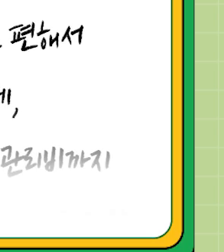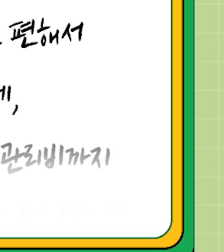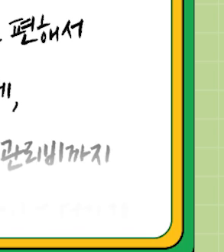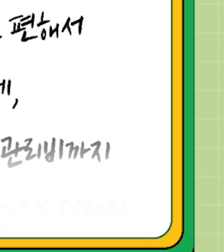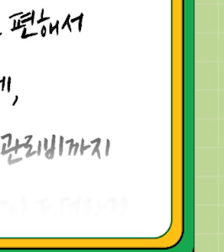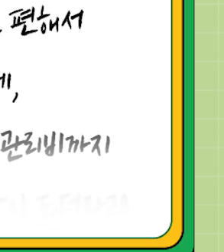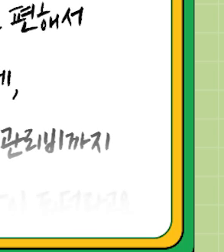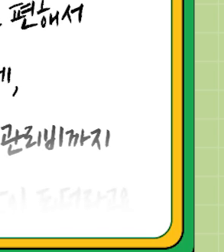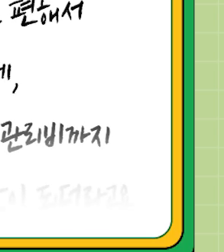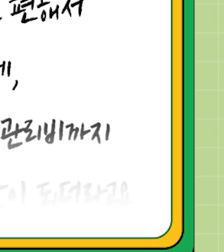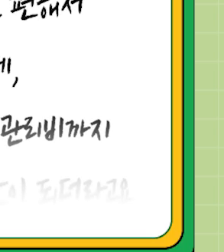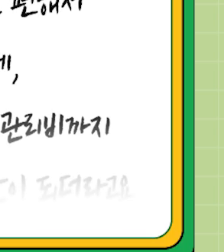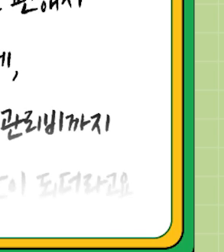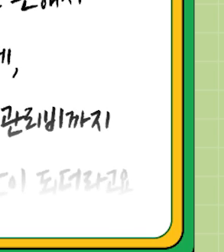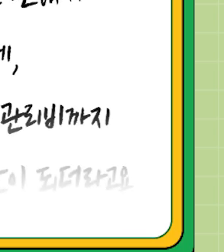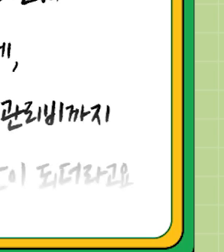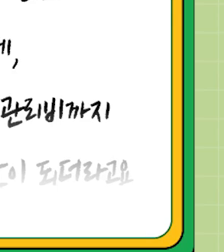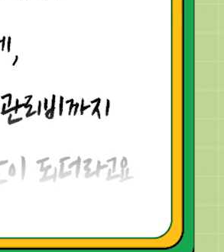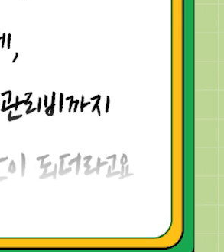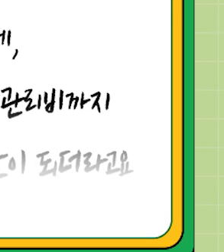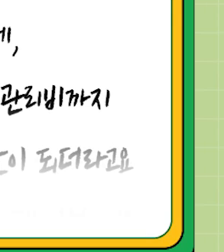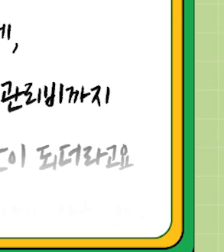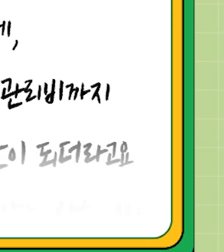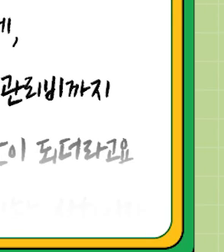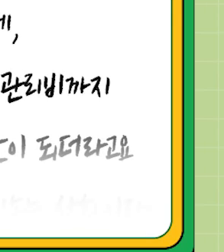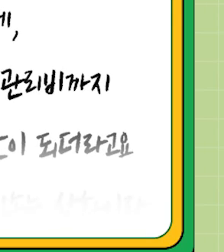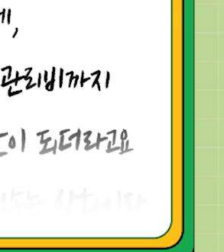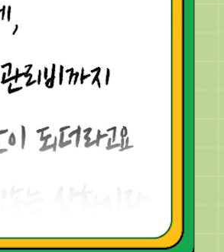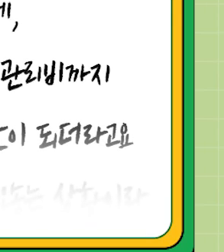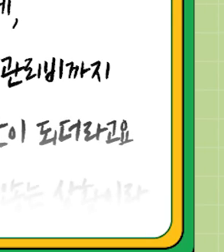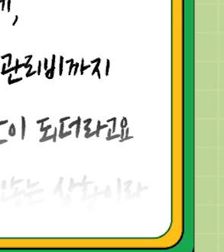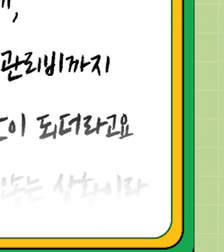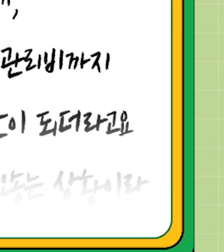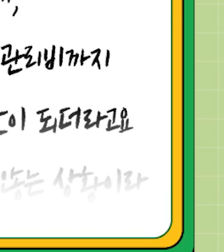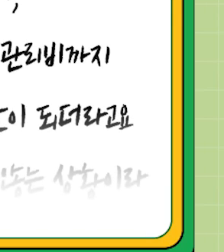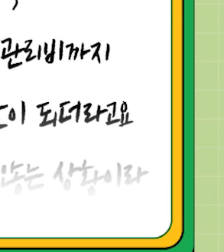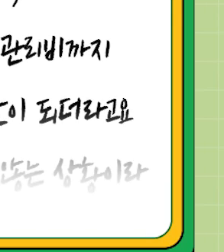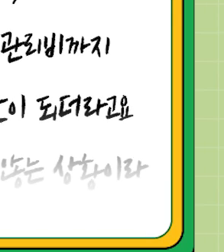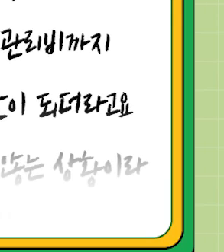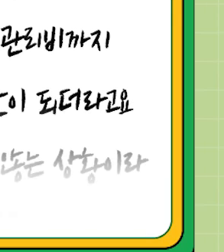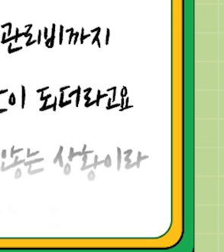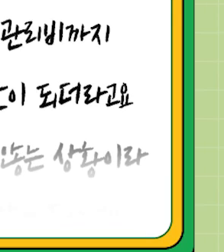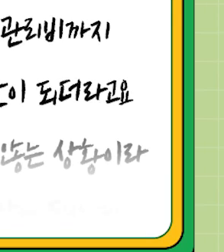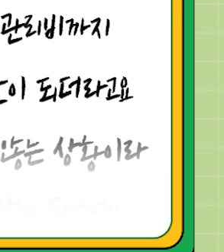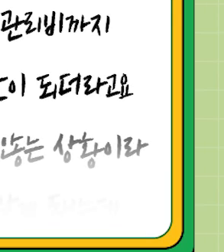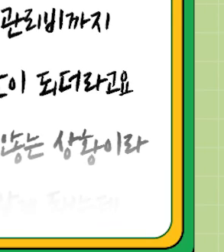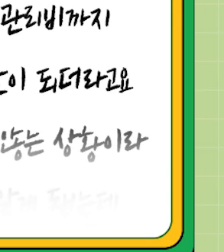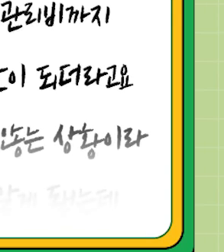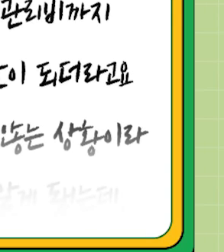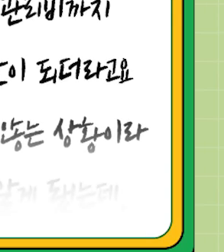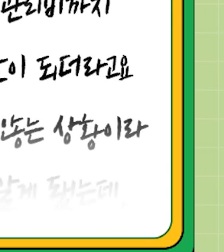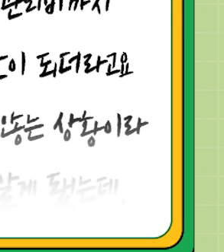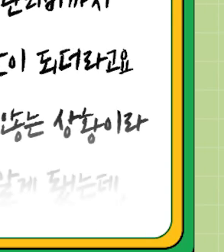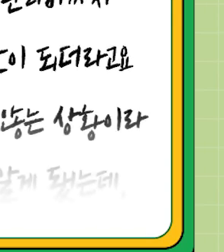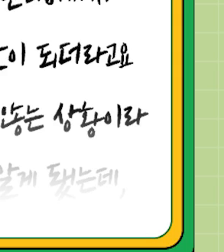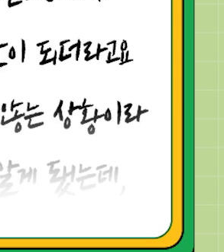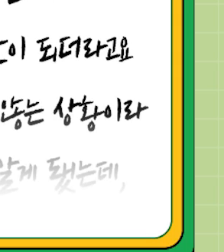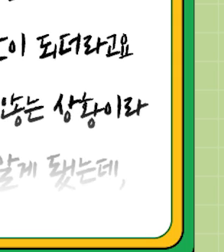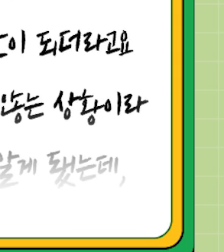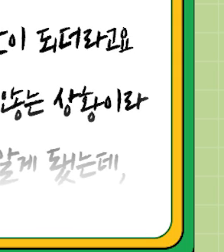지내고 있는데요. 저희가 지내기에 여러모로 편해서 굉장히 만족스러운데 매달 나가는 기존